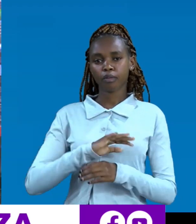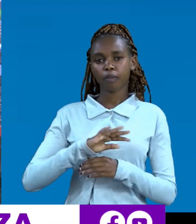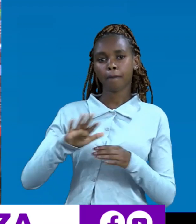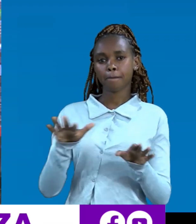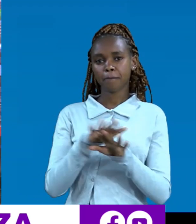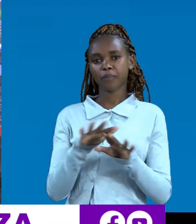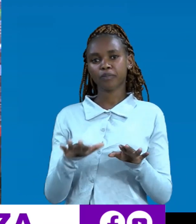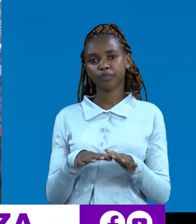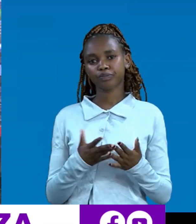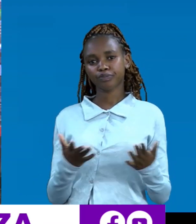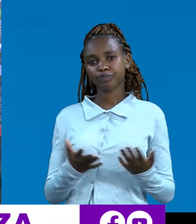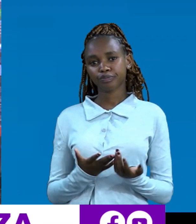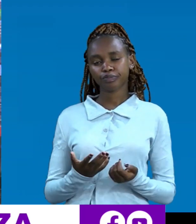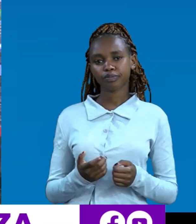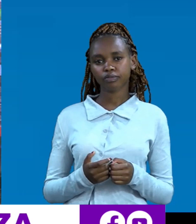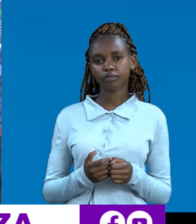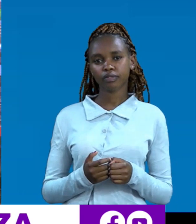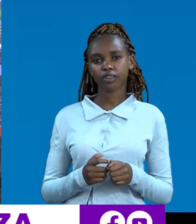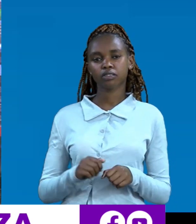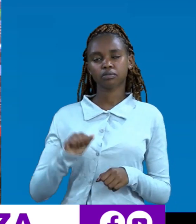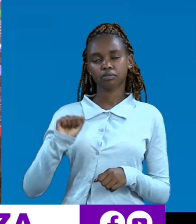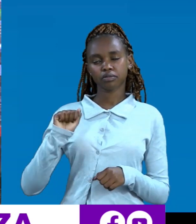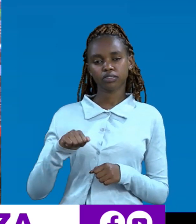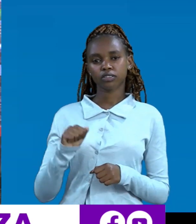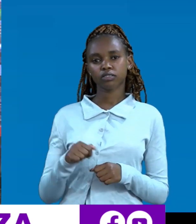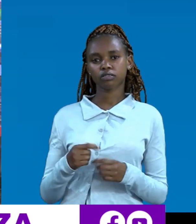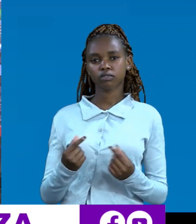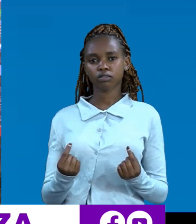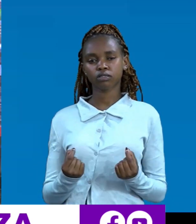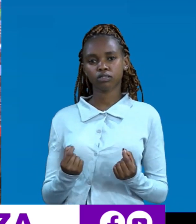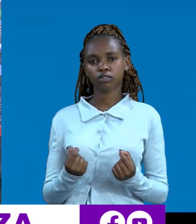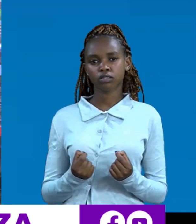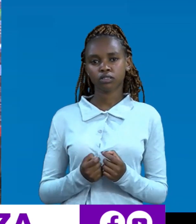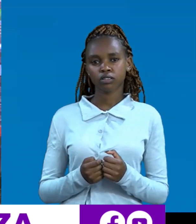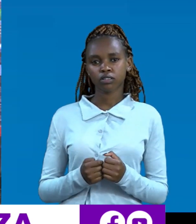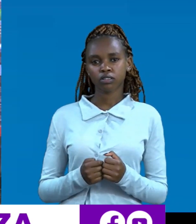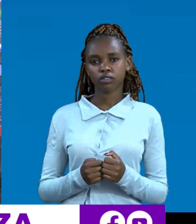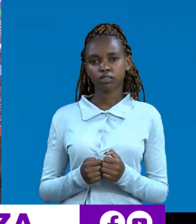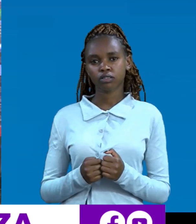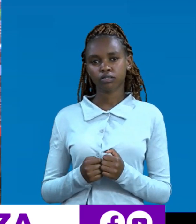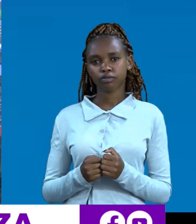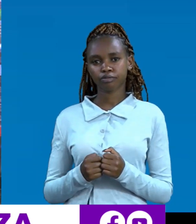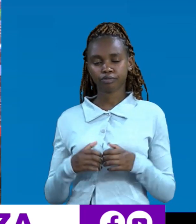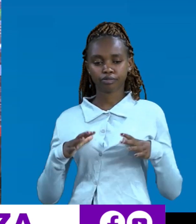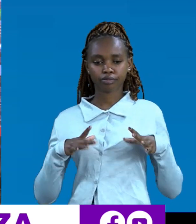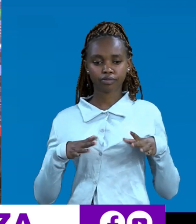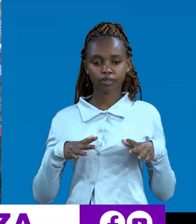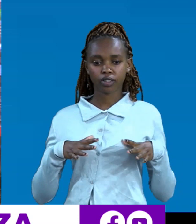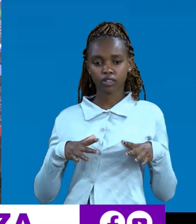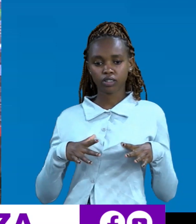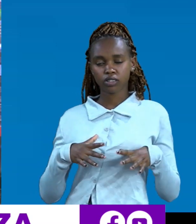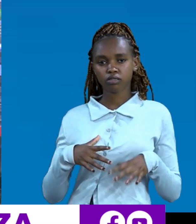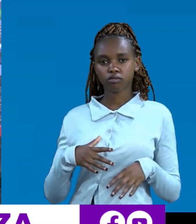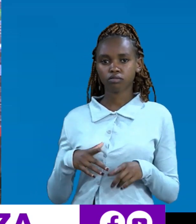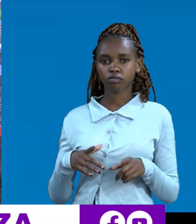after form. Uh-huh. Ama ni hadi. Hivo hivo. Kabisa. Alafu hii kidogo pia kuna venye naona sa vacation zitaanza kupungua. Tu unasikia afya